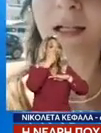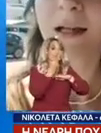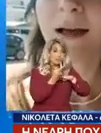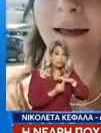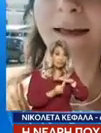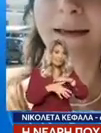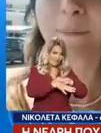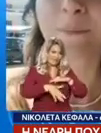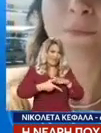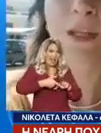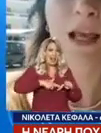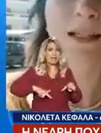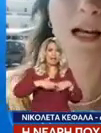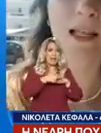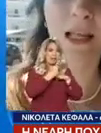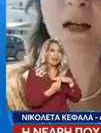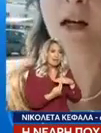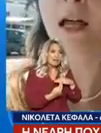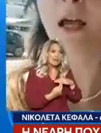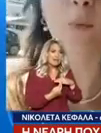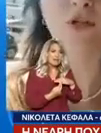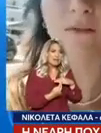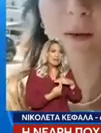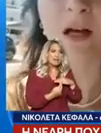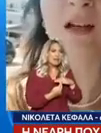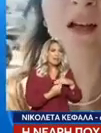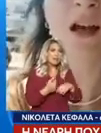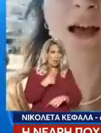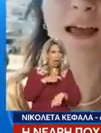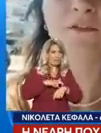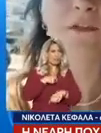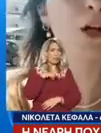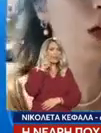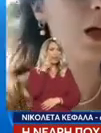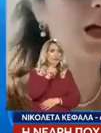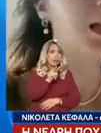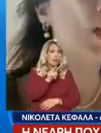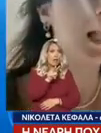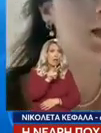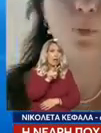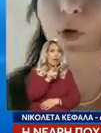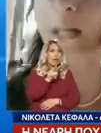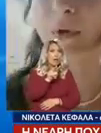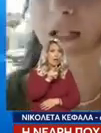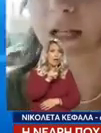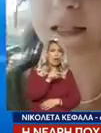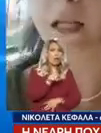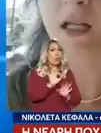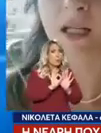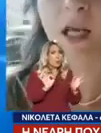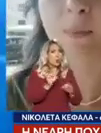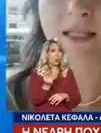λιμάνι. Και στην αρχή, όπως έβλεπα, φαίνεται να ήταν και ίδιος σε πολύ ήρεμη